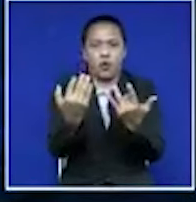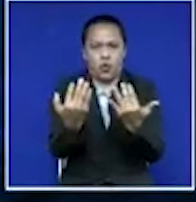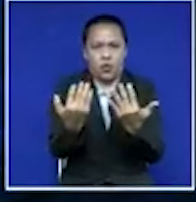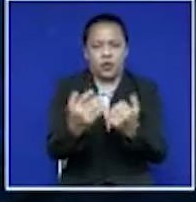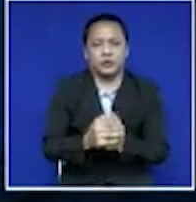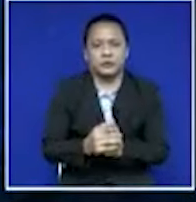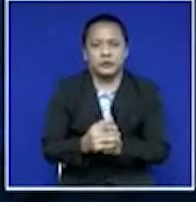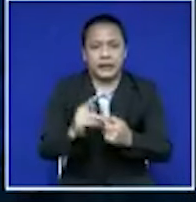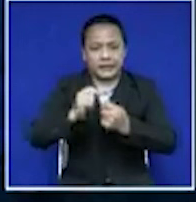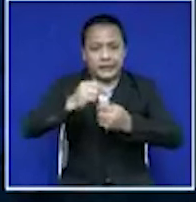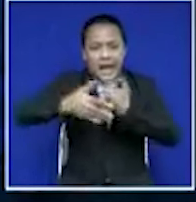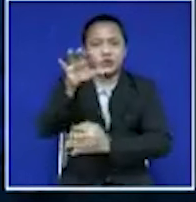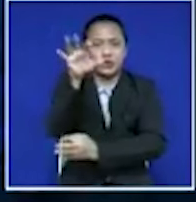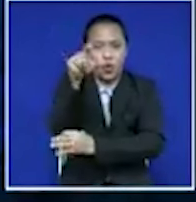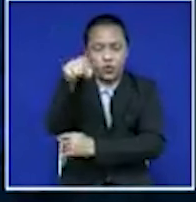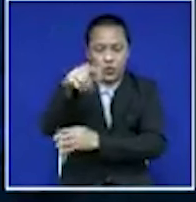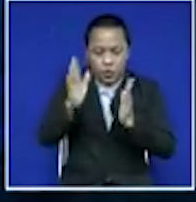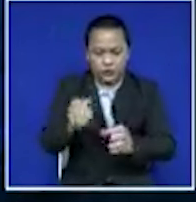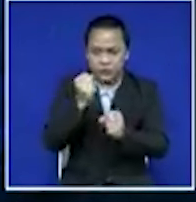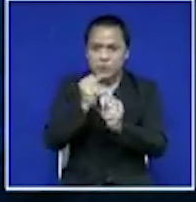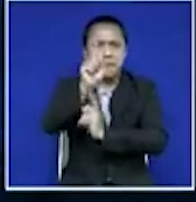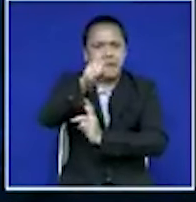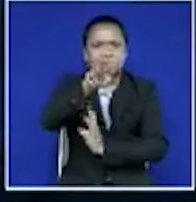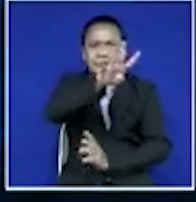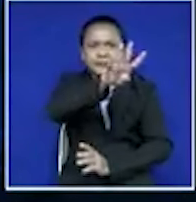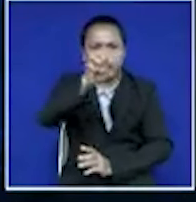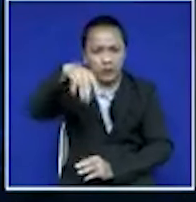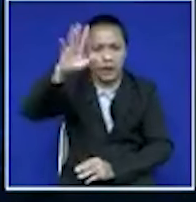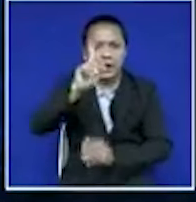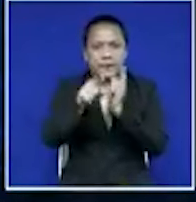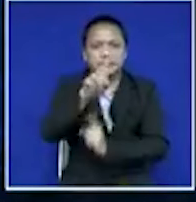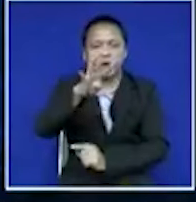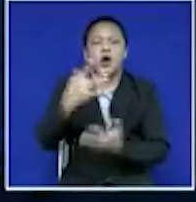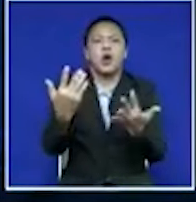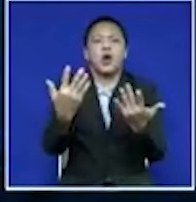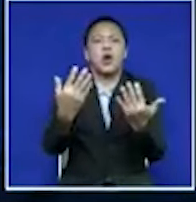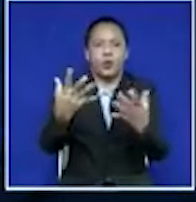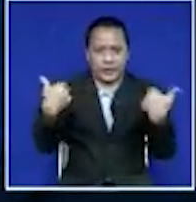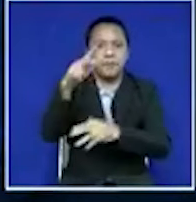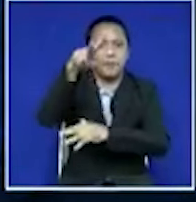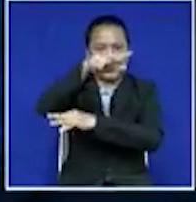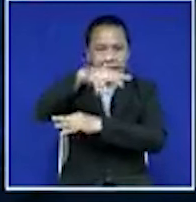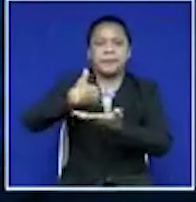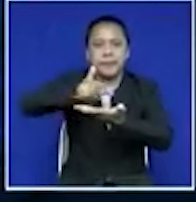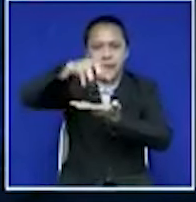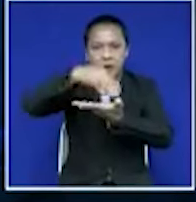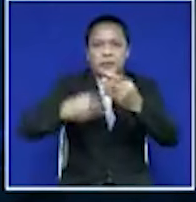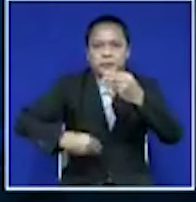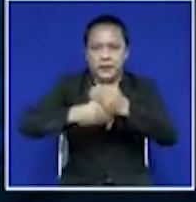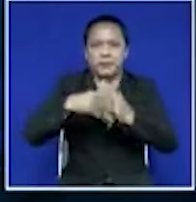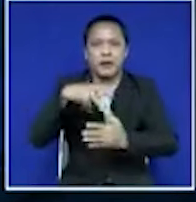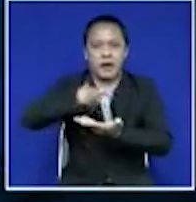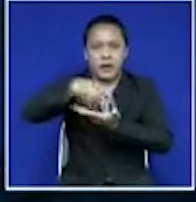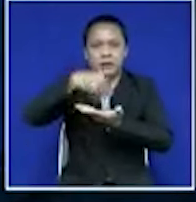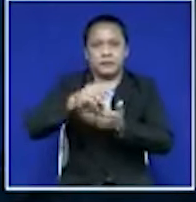ครับคือตลาดกลางกุ้งที่มีคนอีกประมาณ 1,400 กว่าซึ่งผลยังไม่ออกเดี๋ยววันนี้บ่าย3ก็จะพยายามนำความ